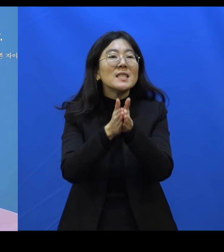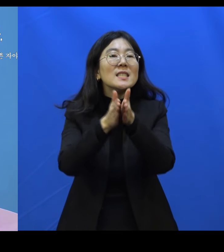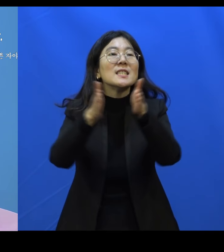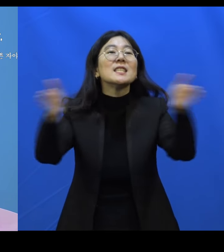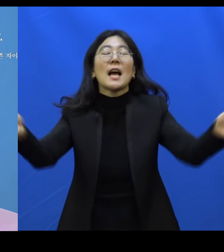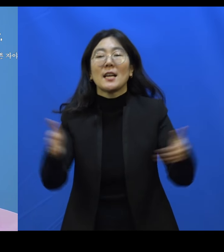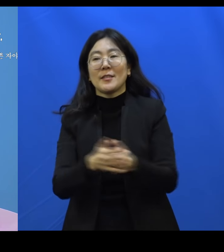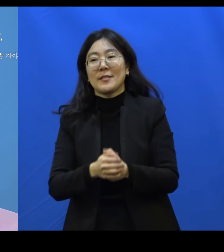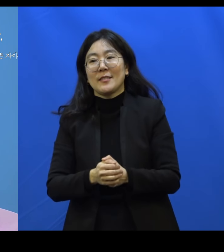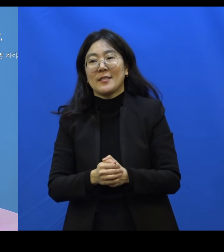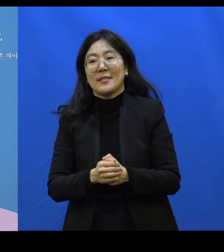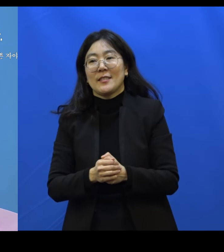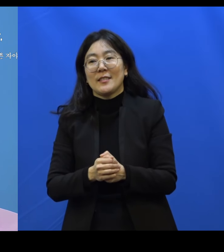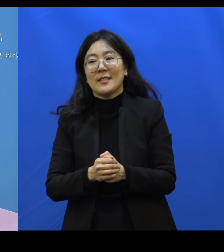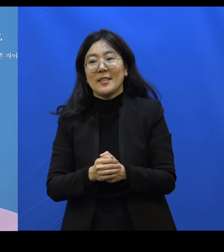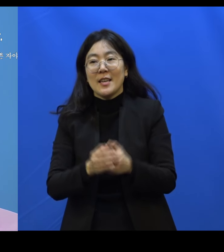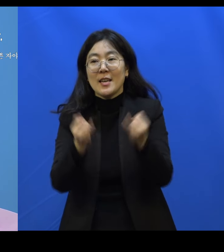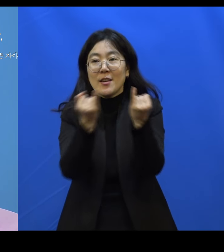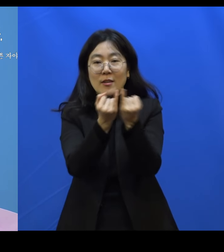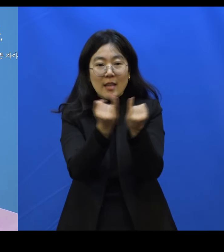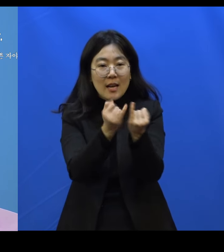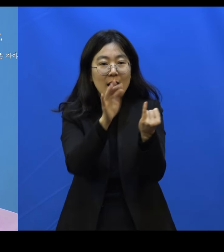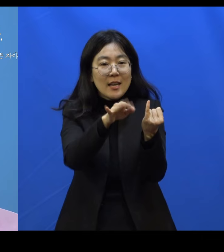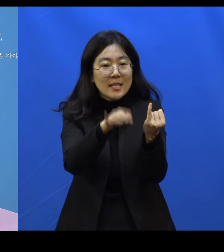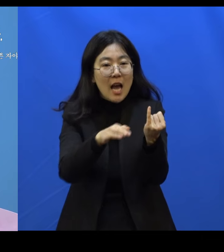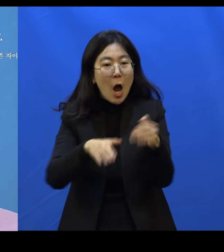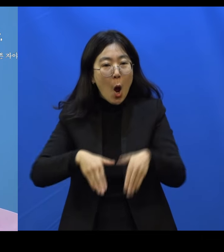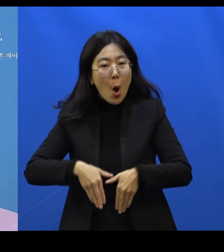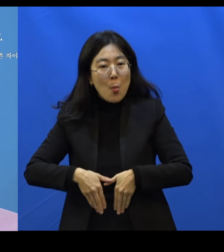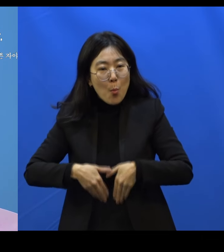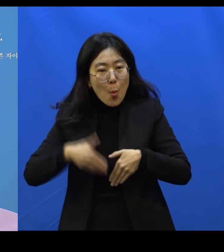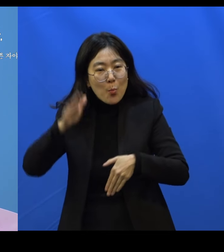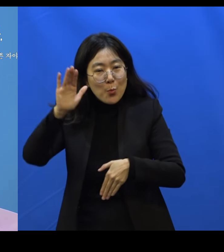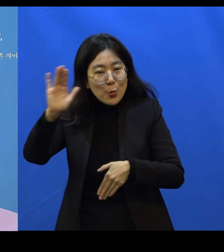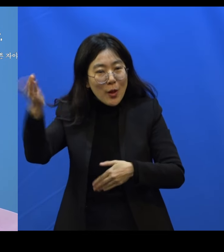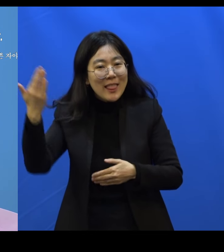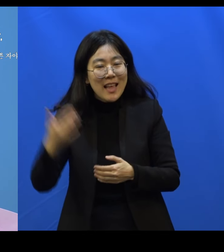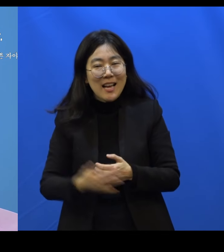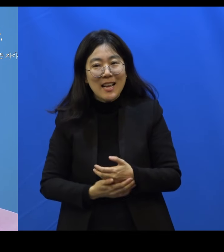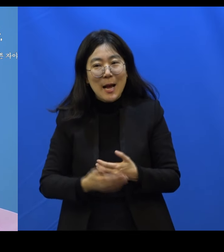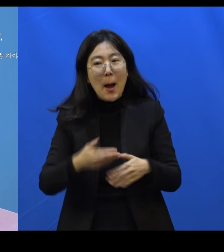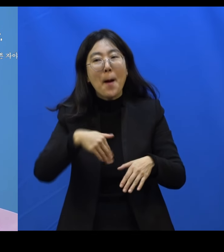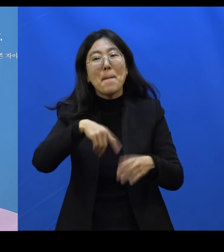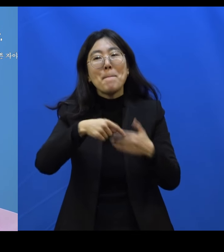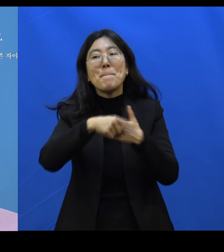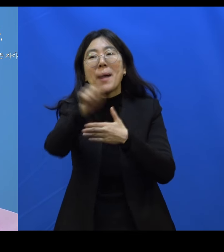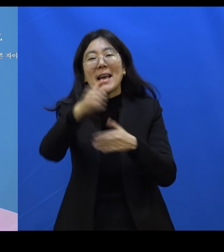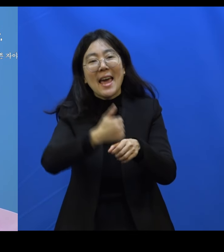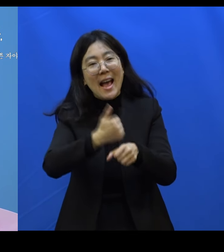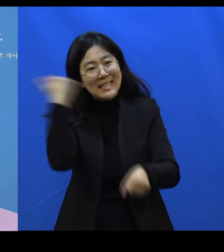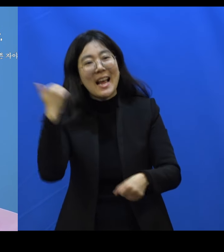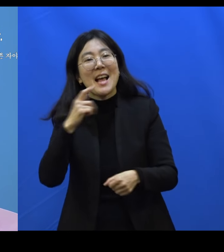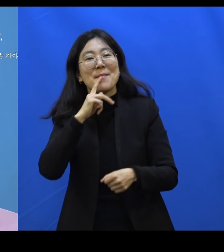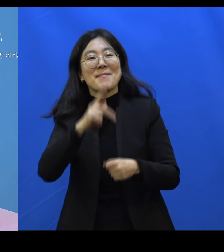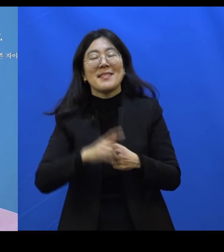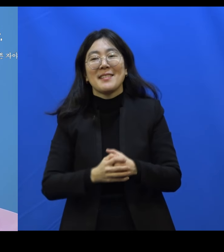이제 그녀를 밖으로 이끌어내는 거죠. 봄은 사랑의 계절이에요. 봄은 사랑의 계절이에요.